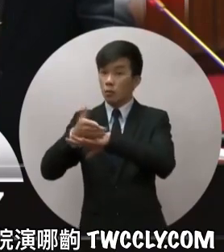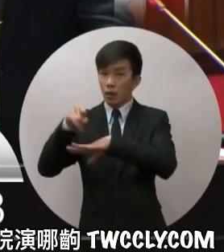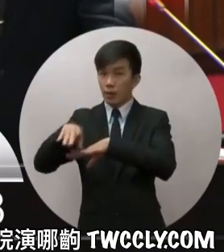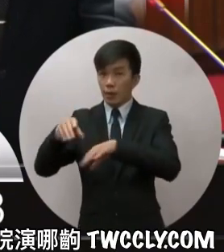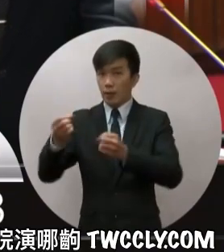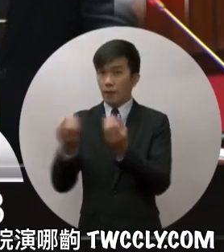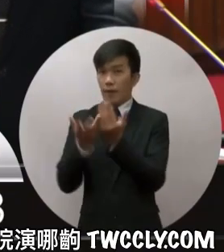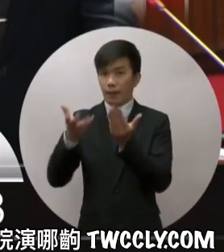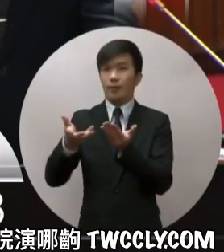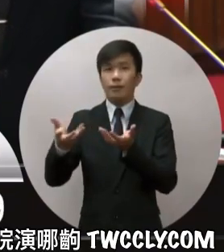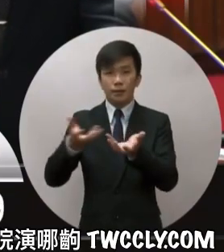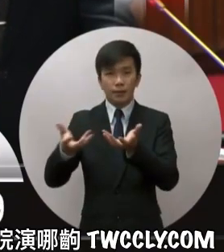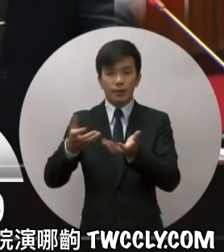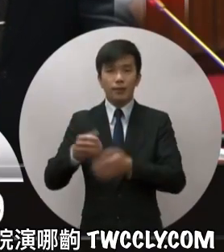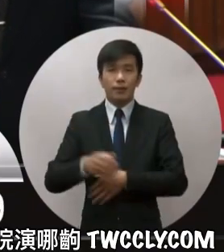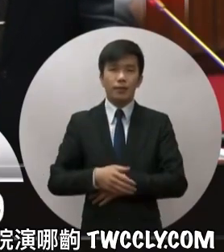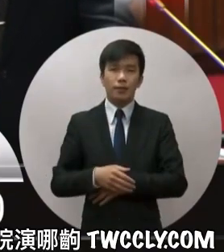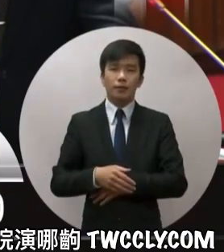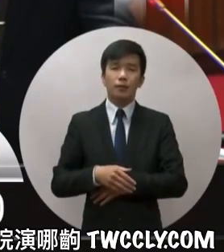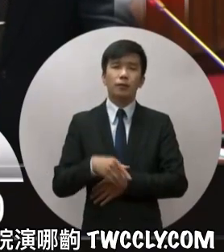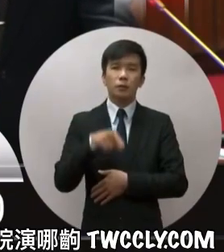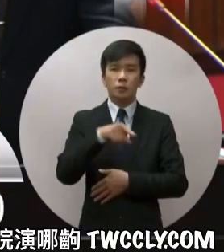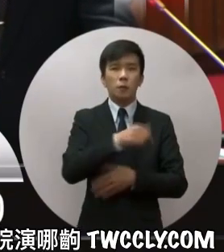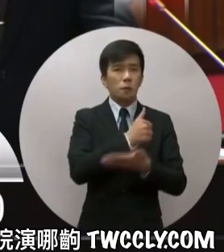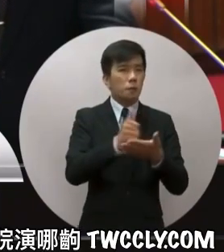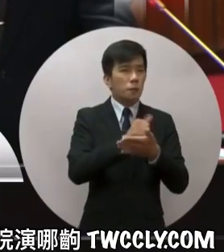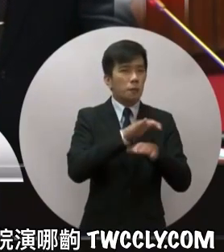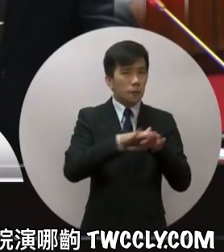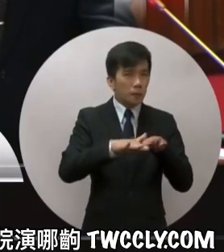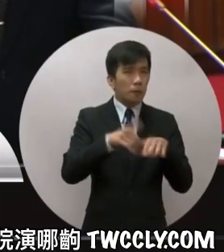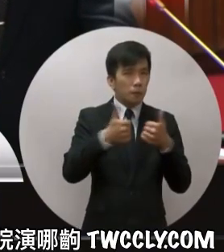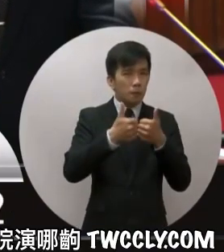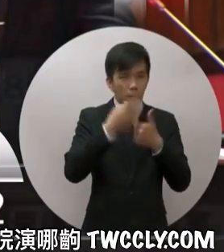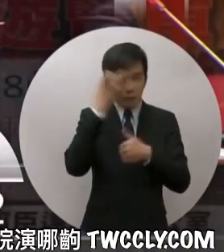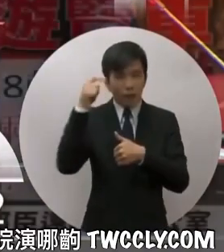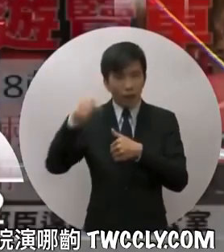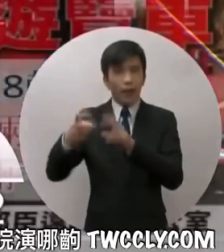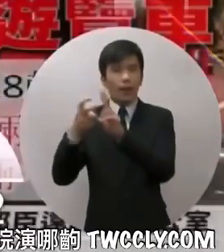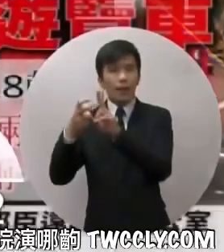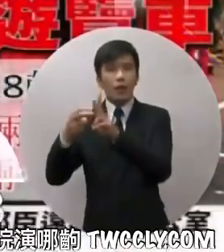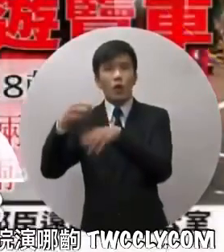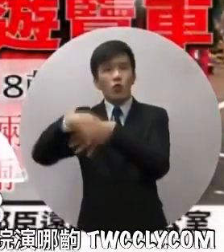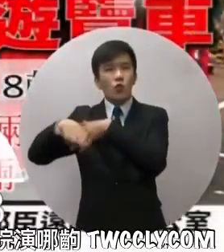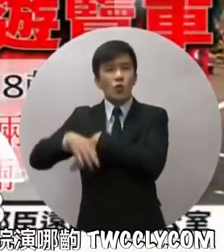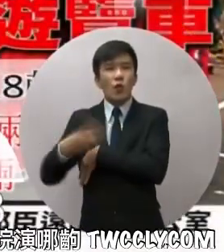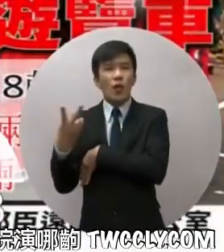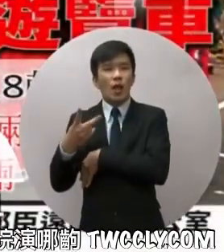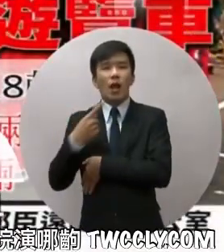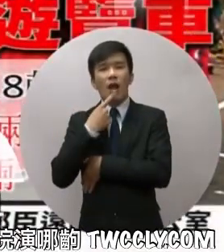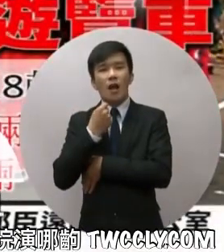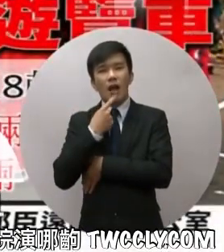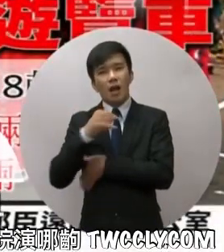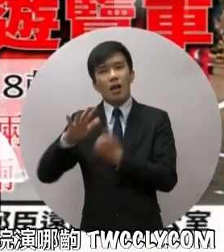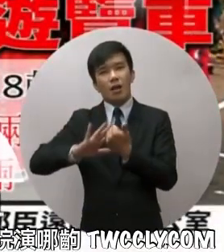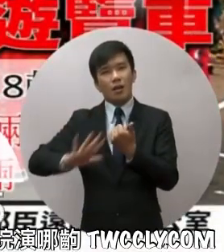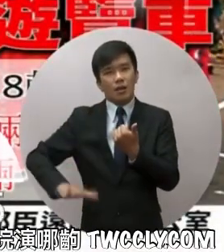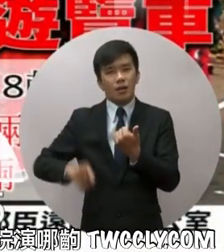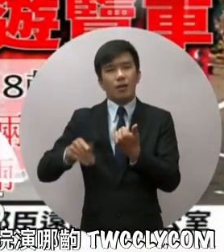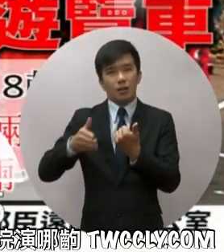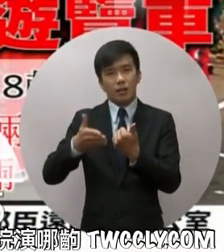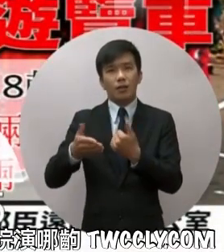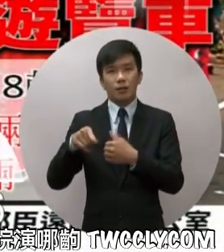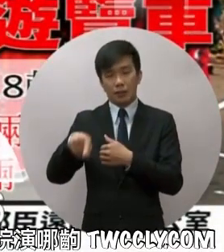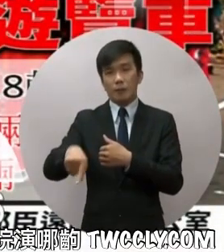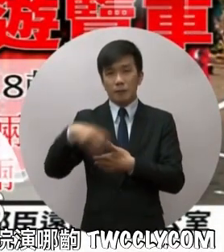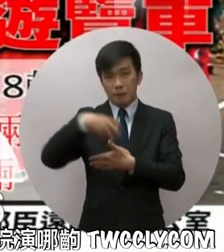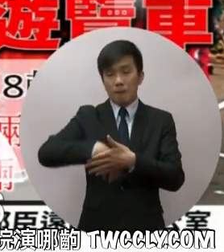的重大事故意外其實運安會其實發現了這個座椅掃了兩根固定的螺絲影響安全的結構總共檢討了三次車